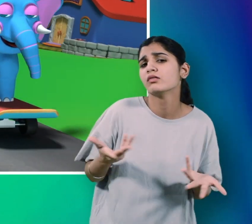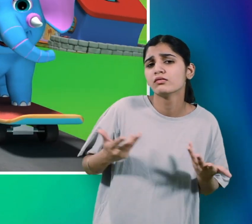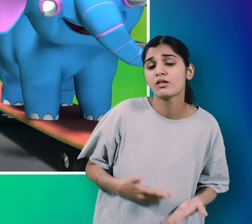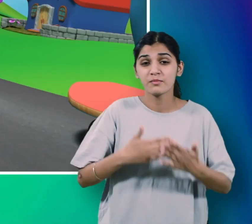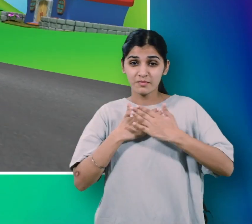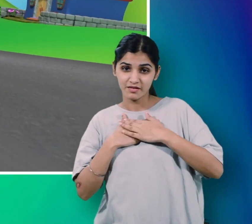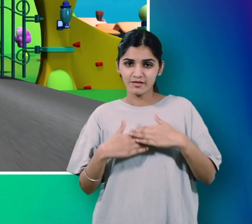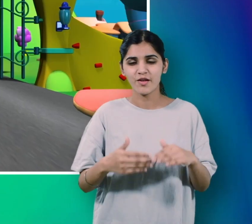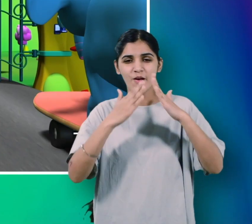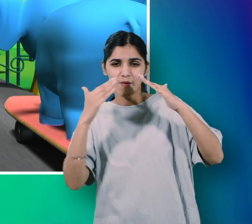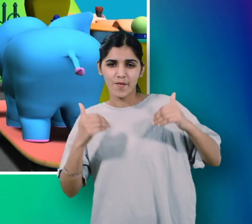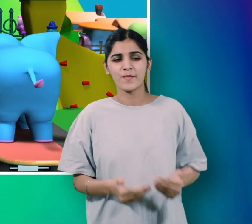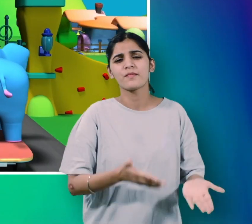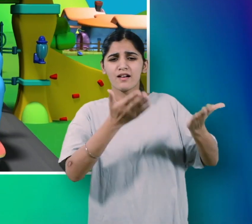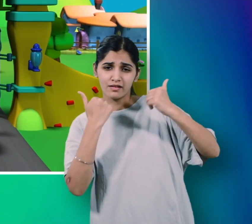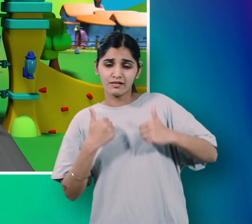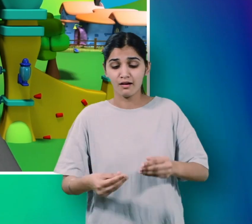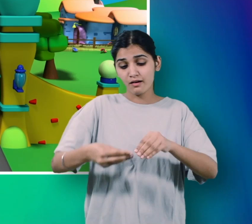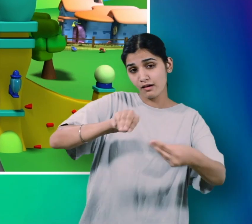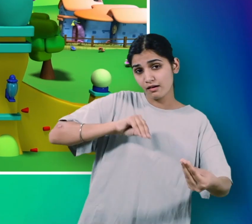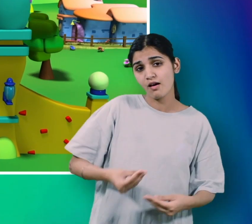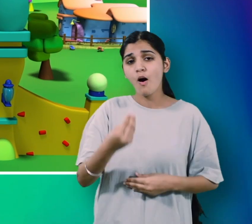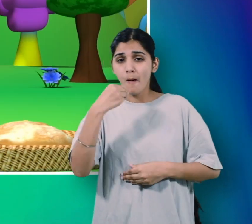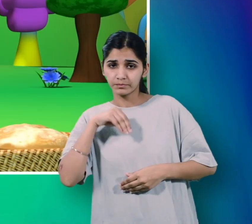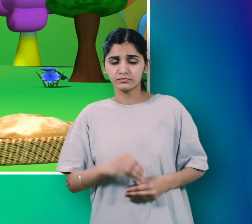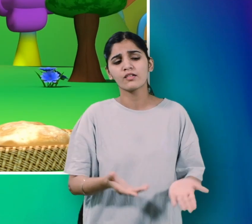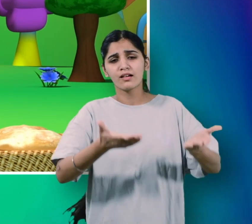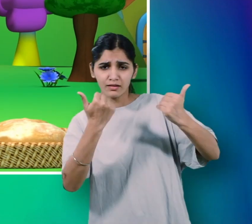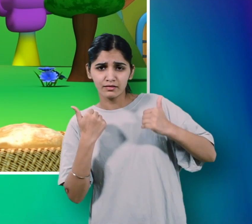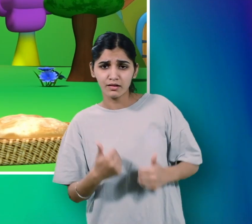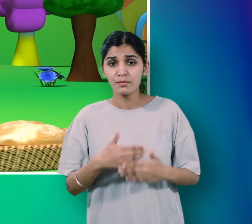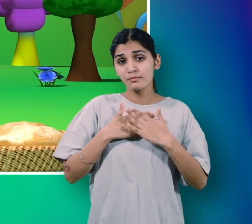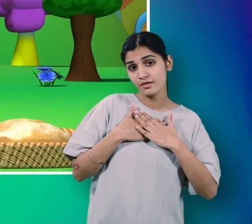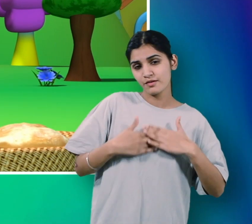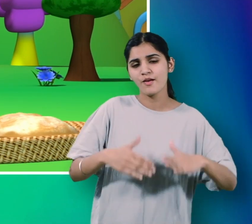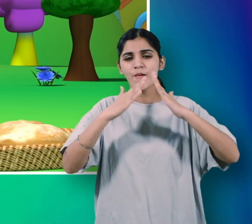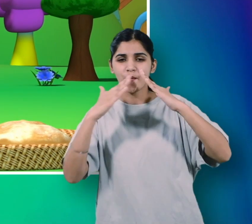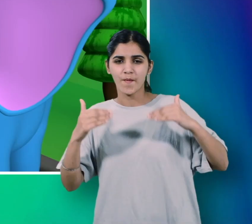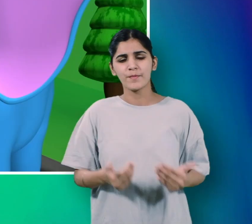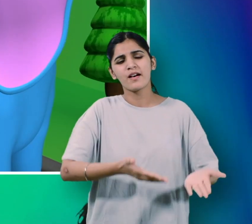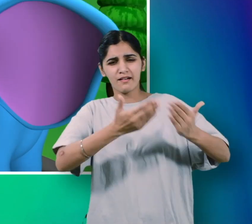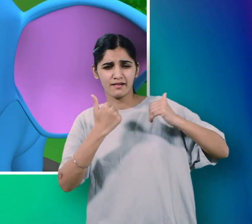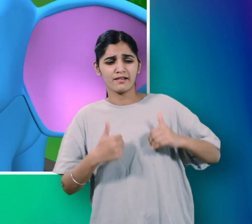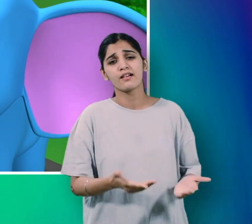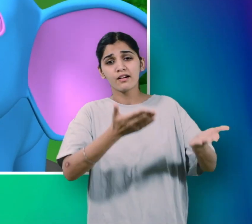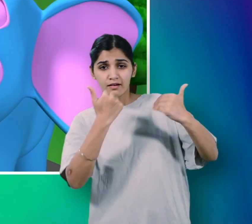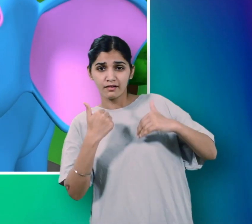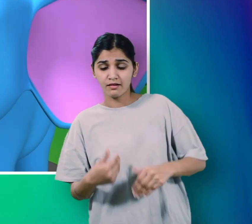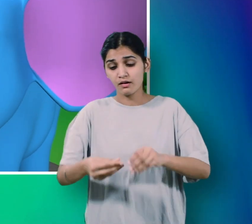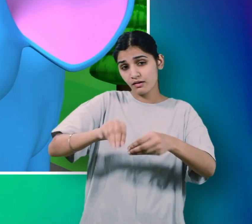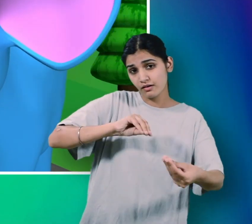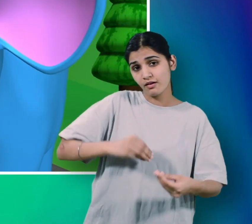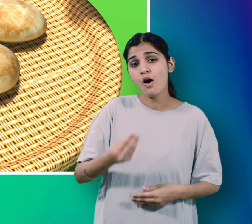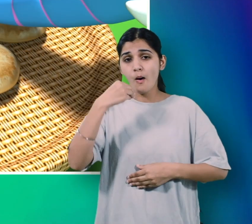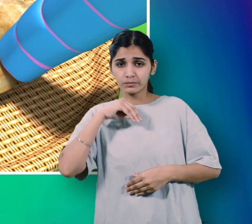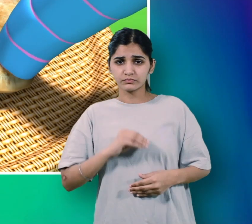के कहाँ चले। मेरे घर भी आओ ना, हलवा पूरी खाओ ना। मेरे घर भी आओ